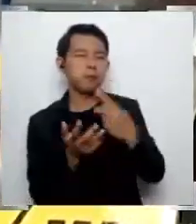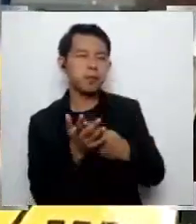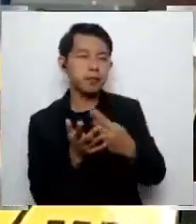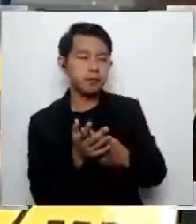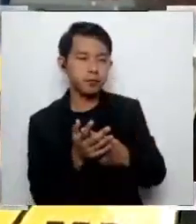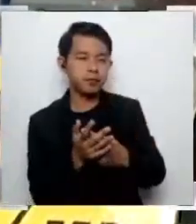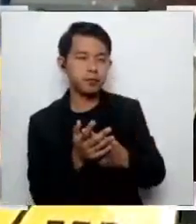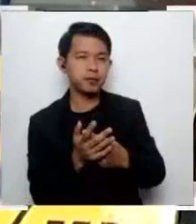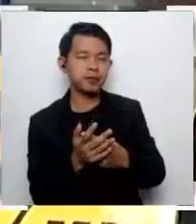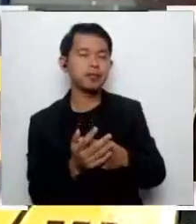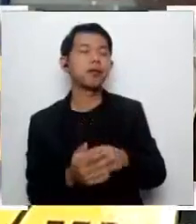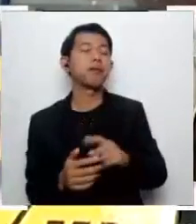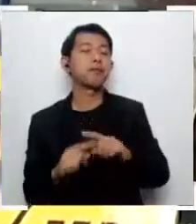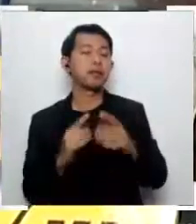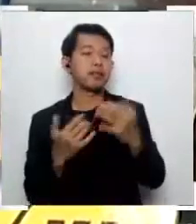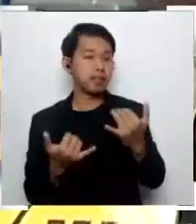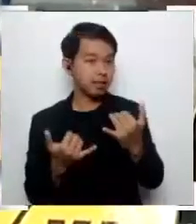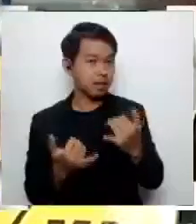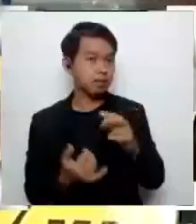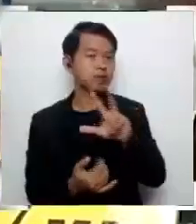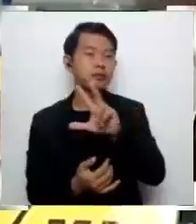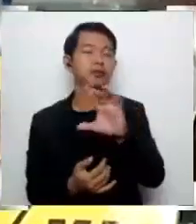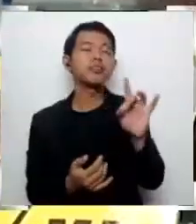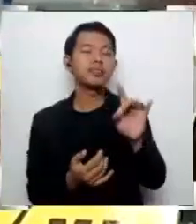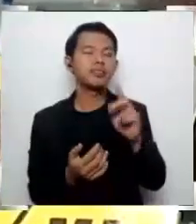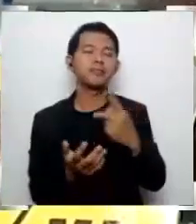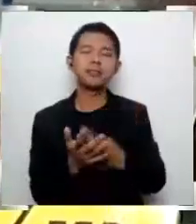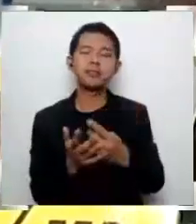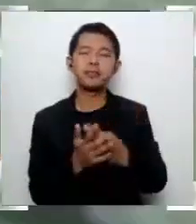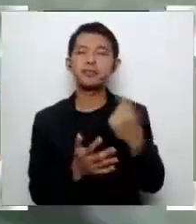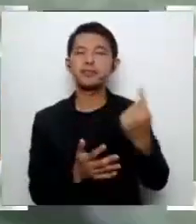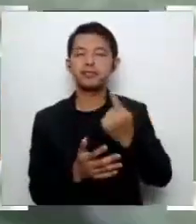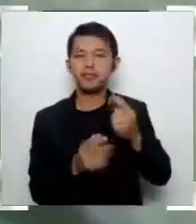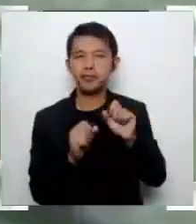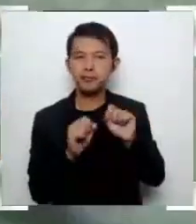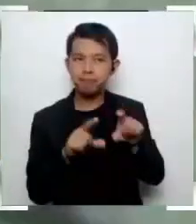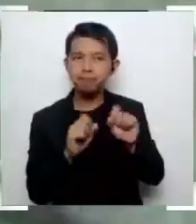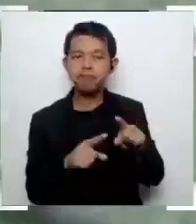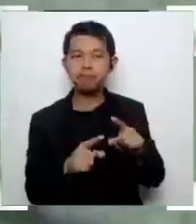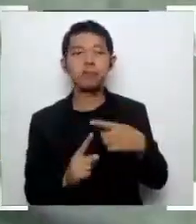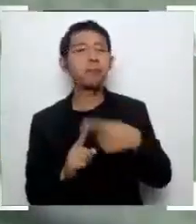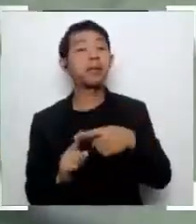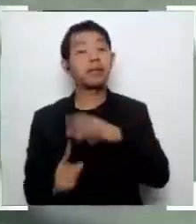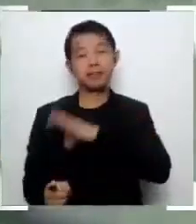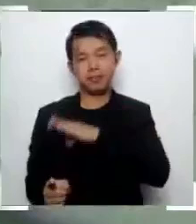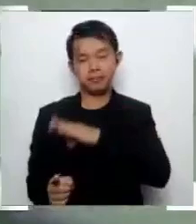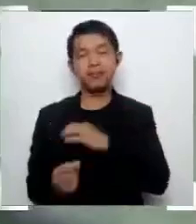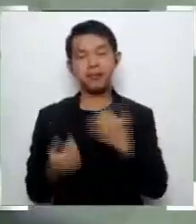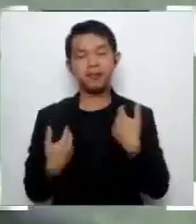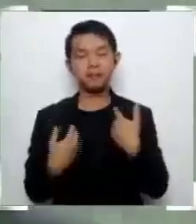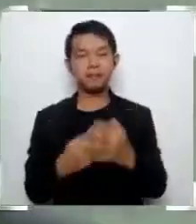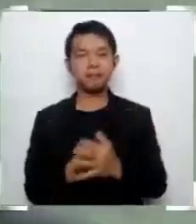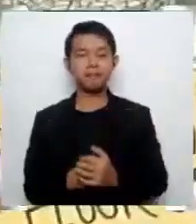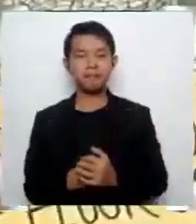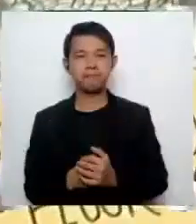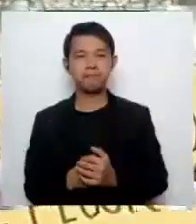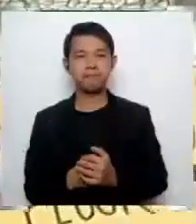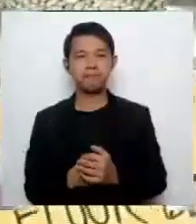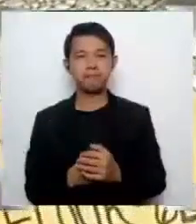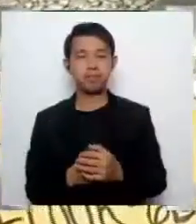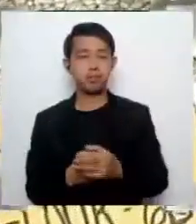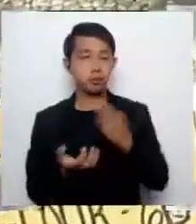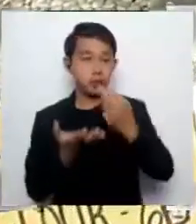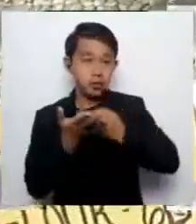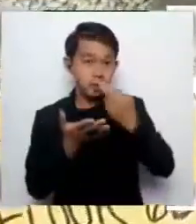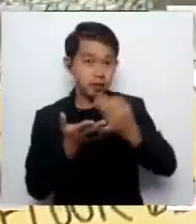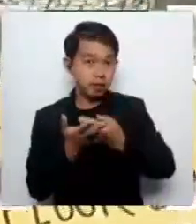38. Nabibenta na namin siya ng 41 na may kinikita na kami. Sa pagbaba ng presyo ng bigas, ibig sabihin kaya ay pwede